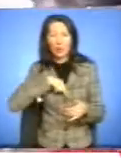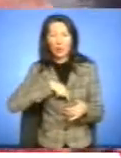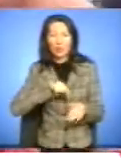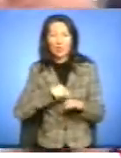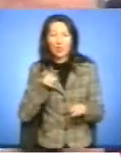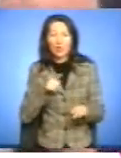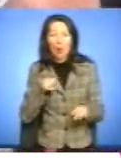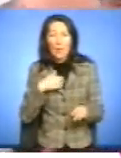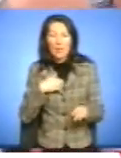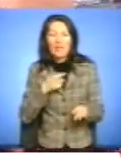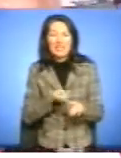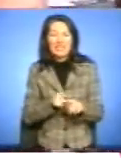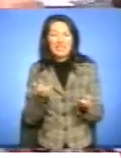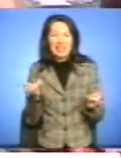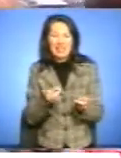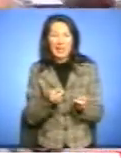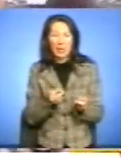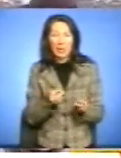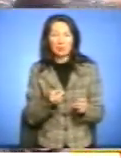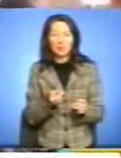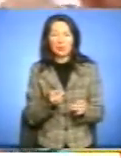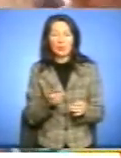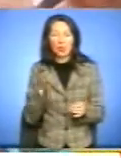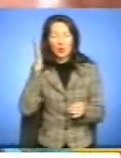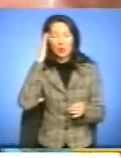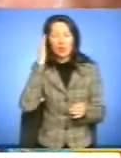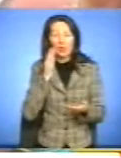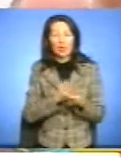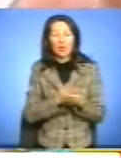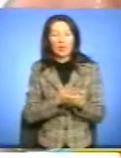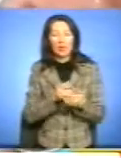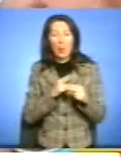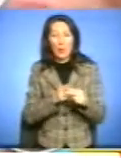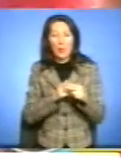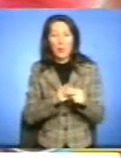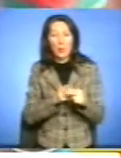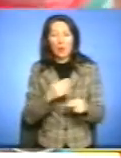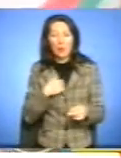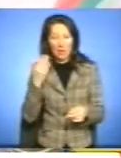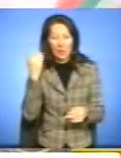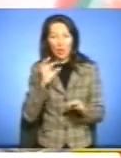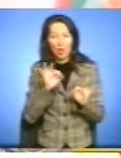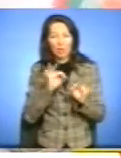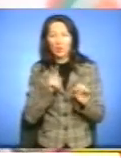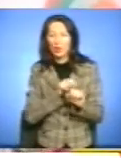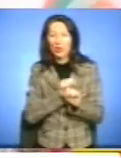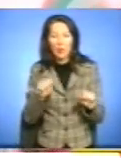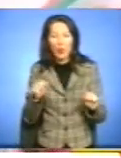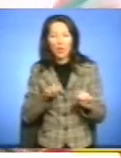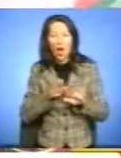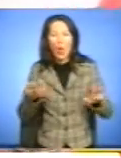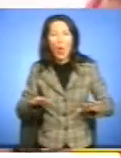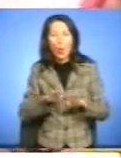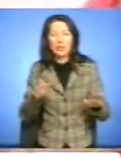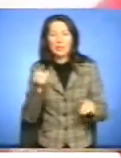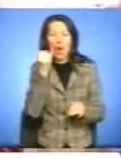Дуже є багато в нашій голові є ці блоки, які ми створюємо. Бачите, мені колись розказували, що не можна купатися худим жінкам, тому